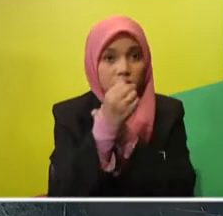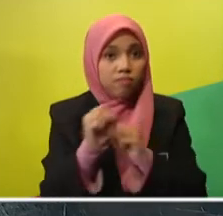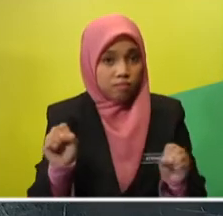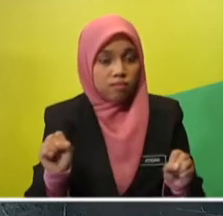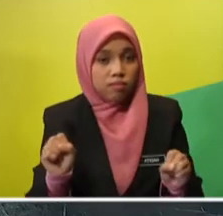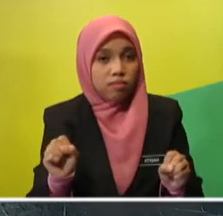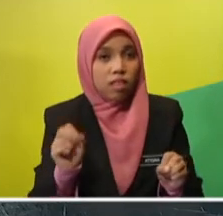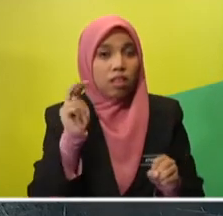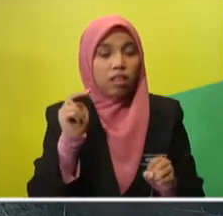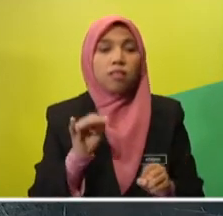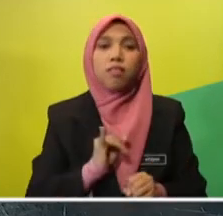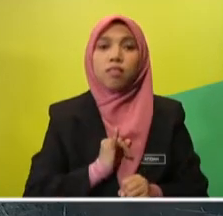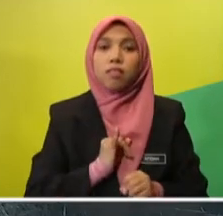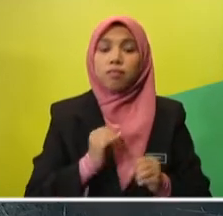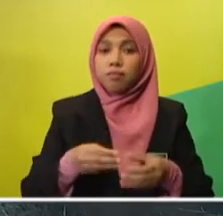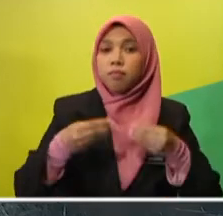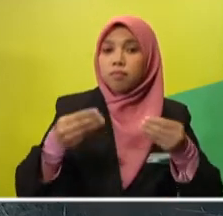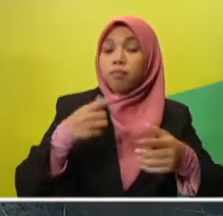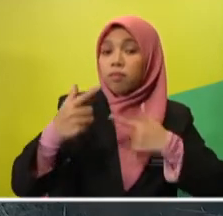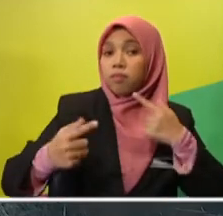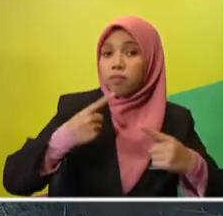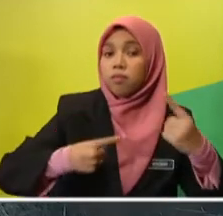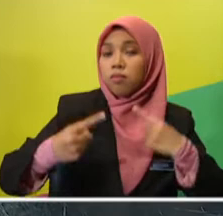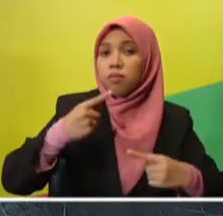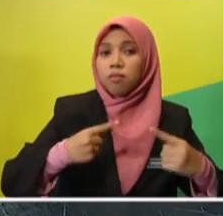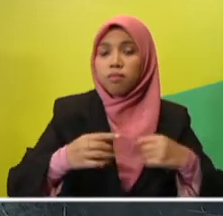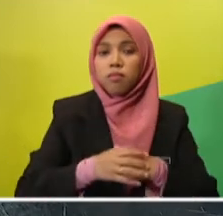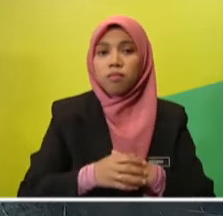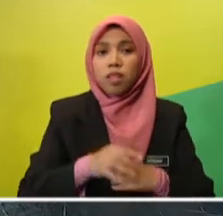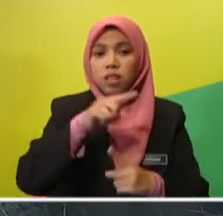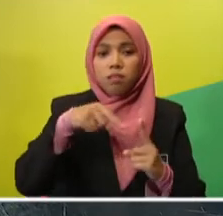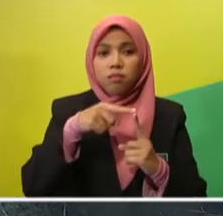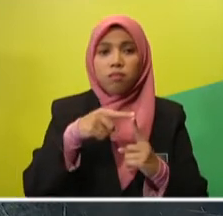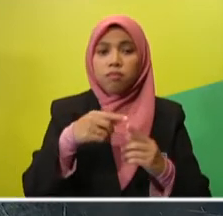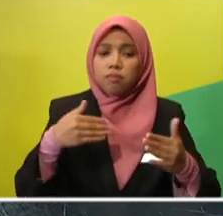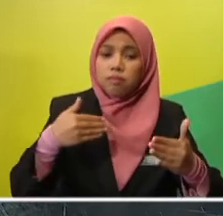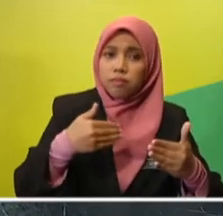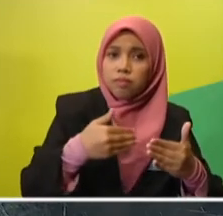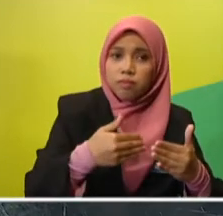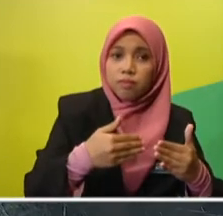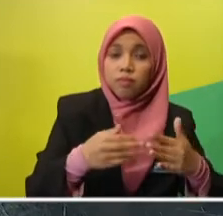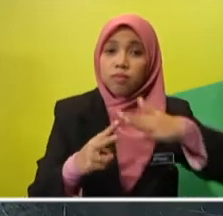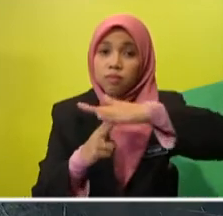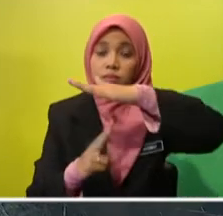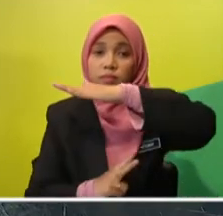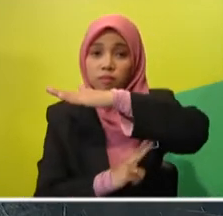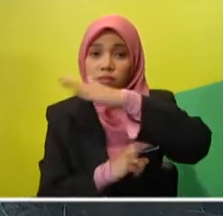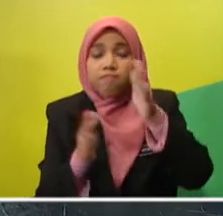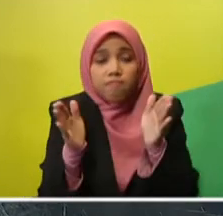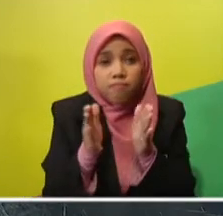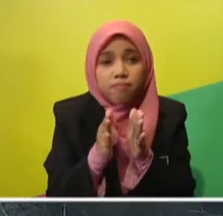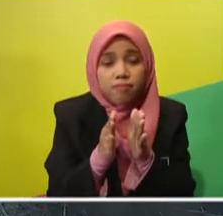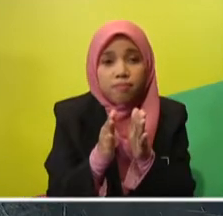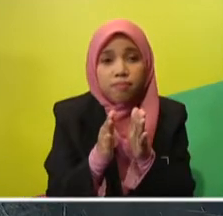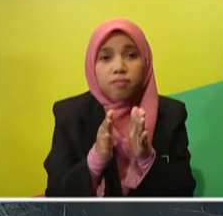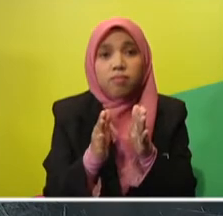berikan isyarat. Okey, apabila menghampiri kawasan jambatan sempit tu, pemandu celik akan isyaratkan